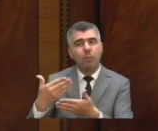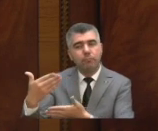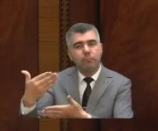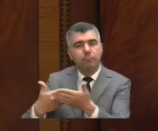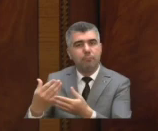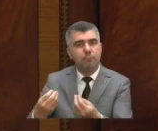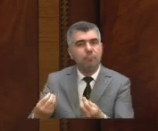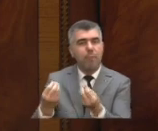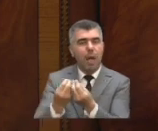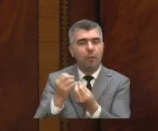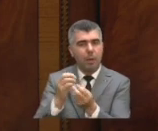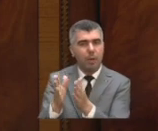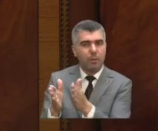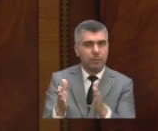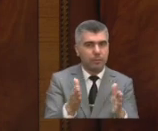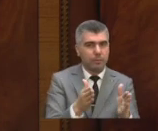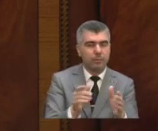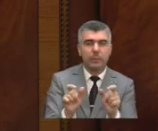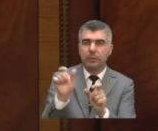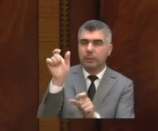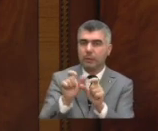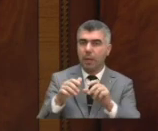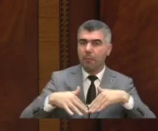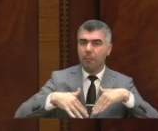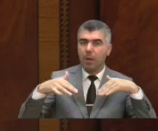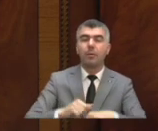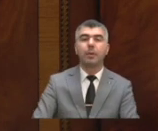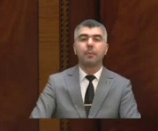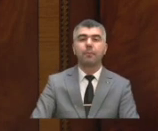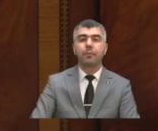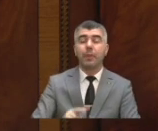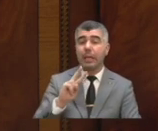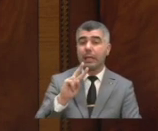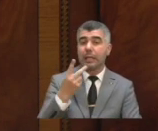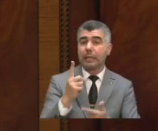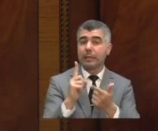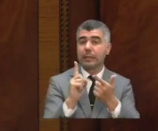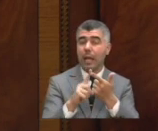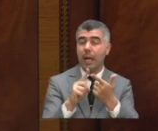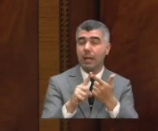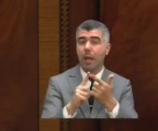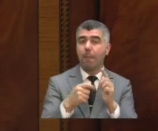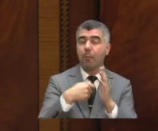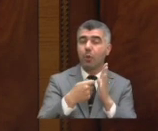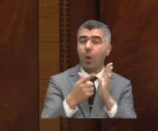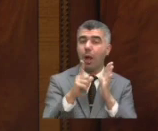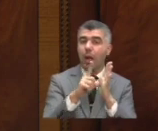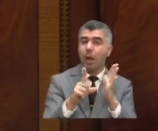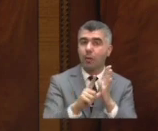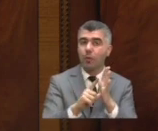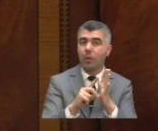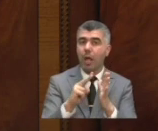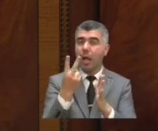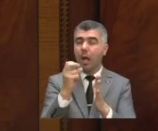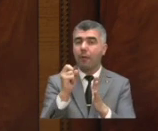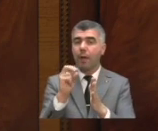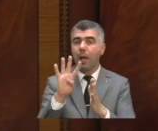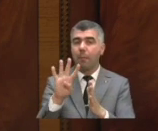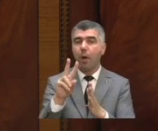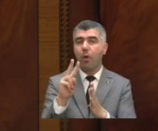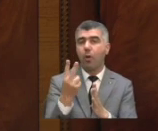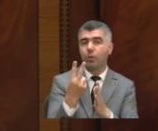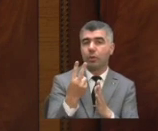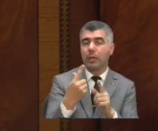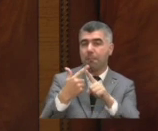حضرات السيدات والساده يقوم المحور الثاني لمشروع قانون الماليه لسنه 2024 على